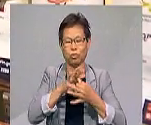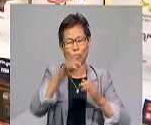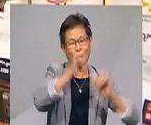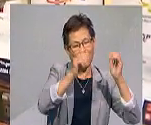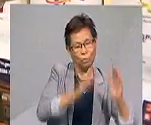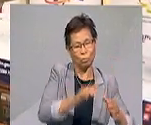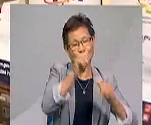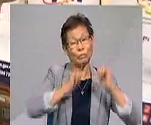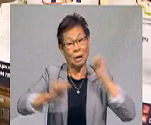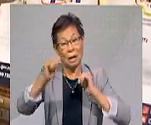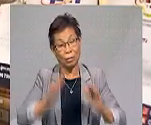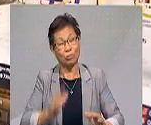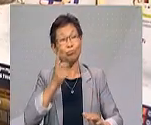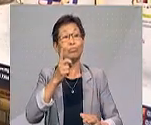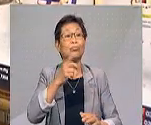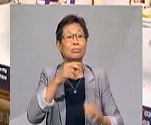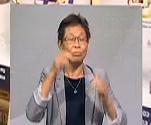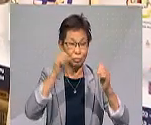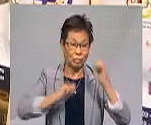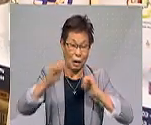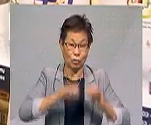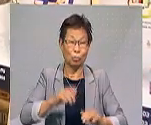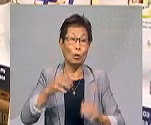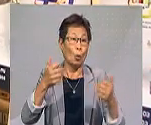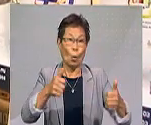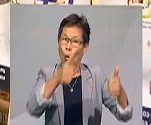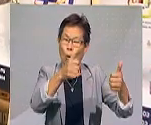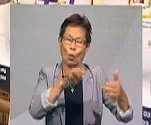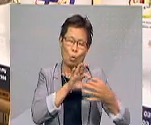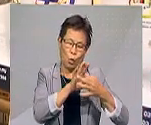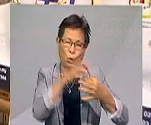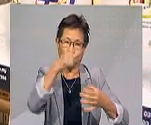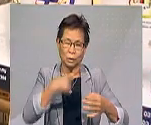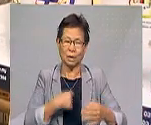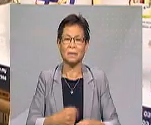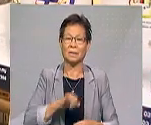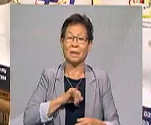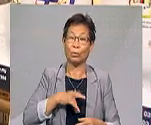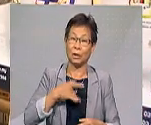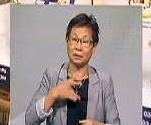yang veteran dan juga pelakon-pelakon yang hebat. Jadi saya rasa benda tu